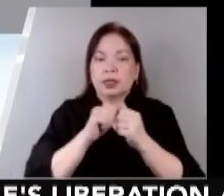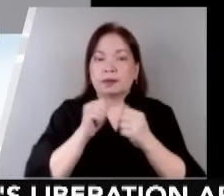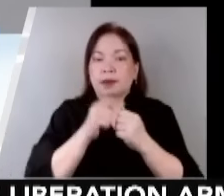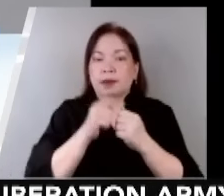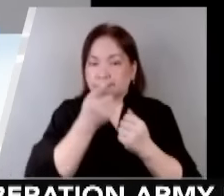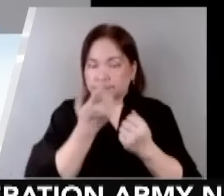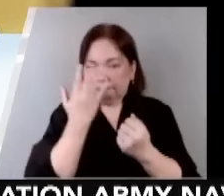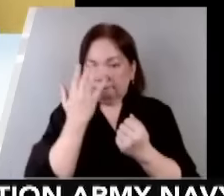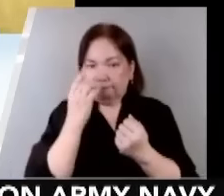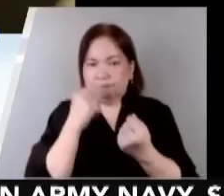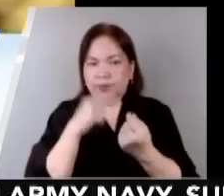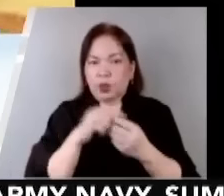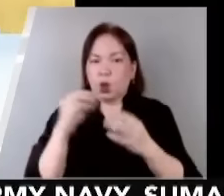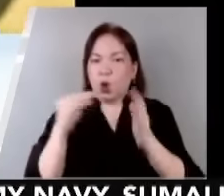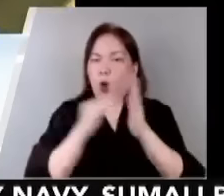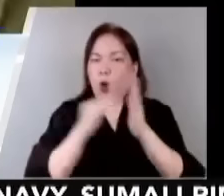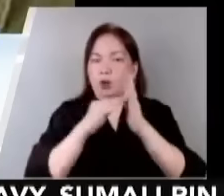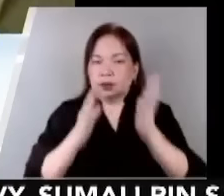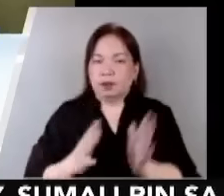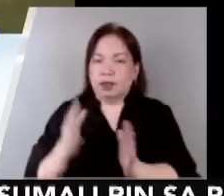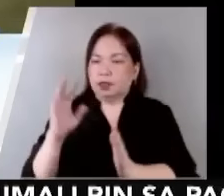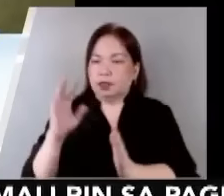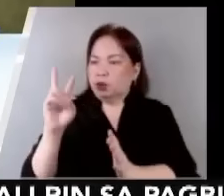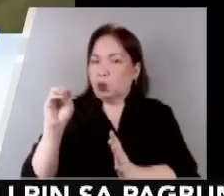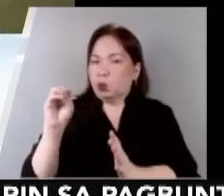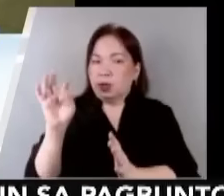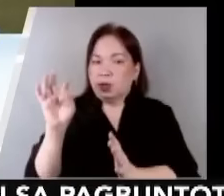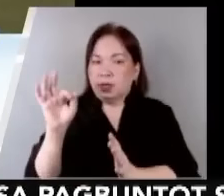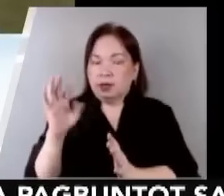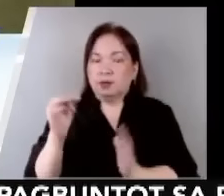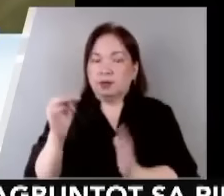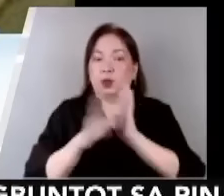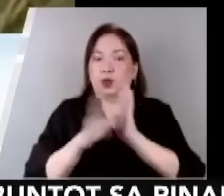noong 2011 at COMELEC Chairman Andres Bautista noong